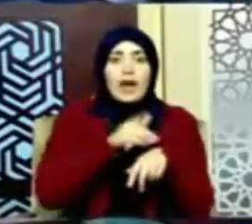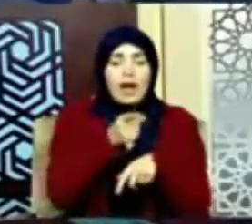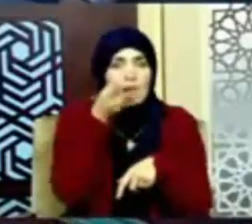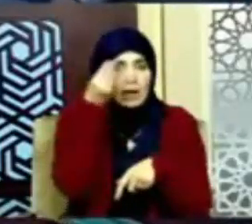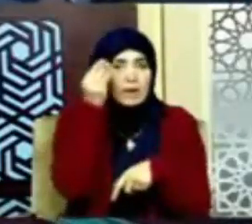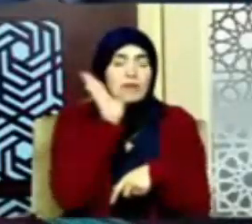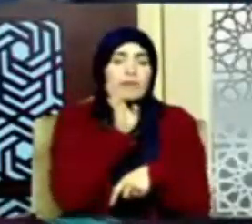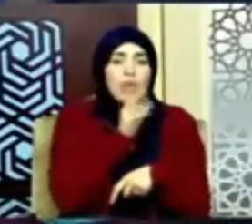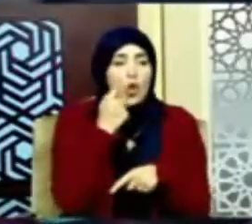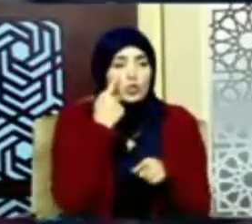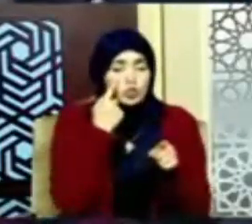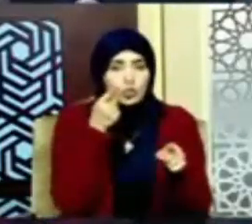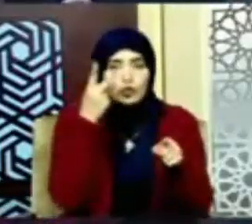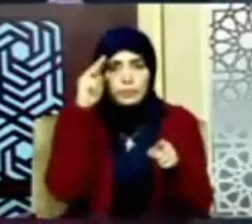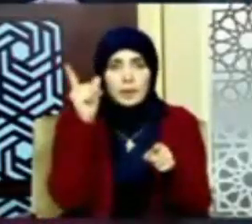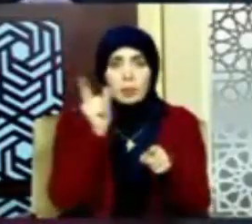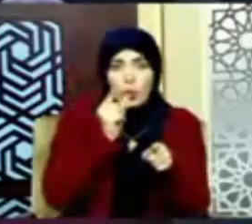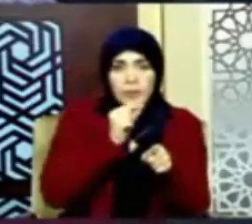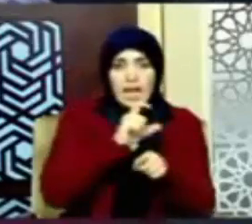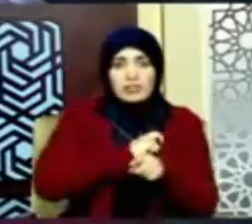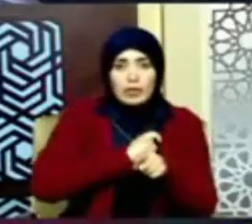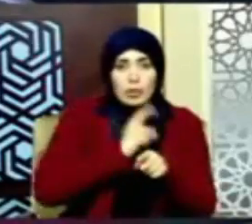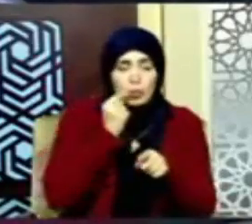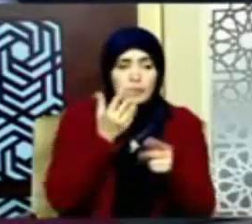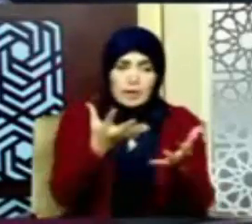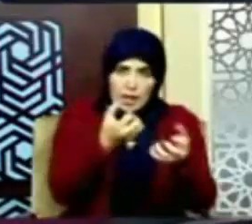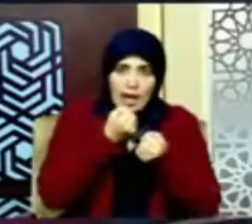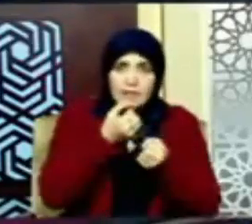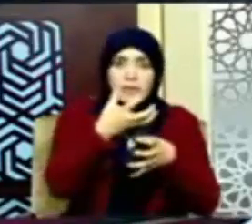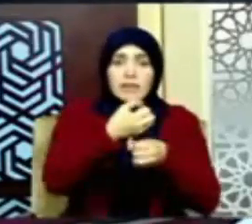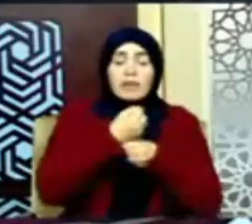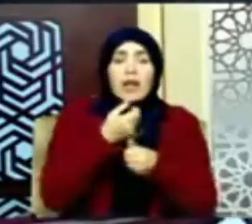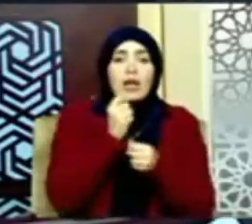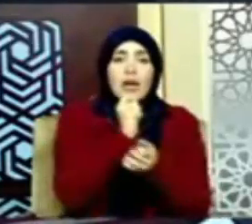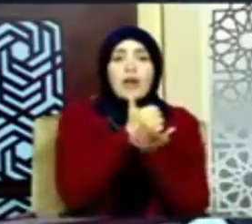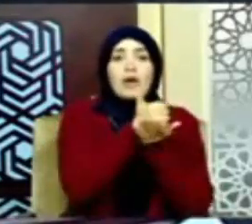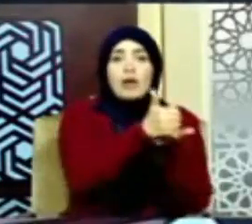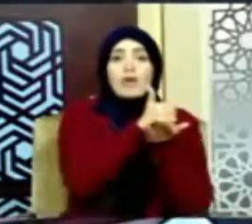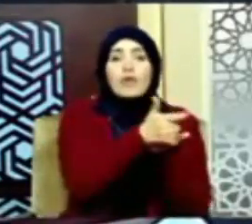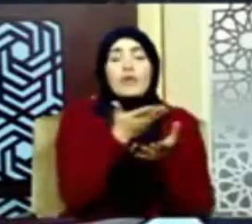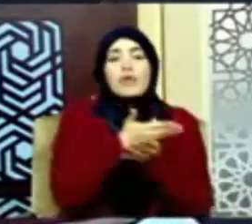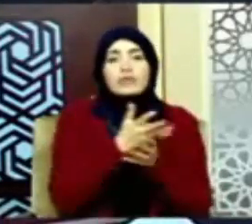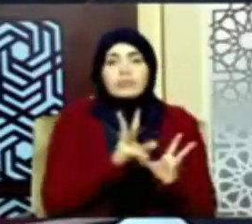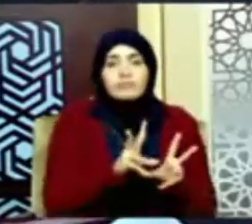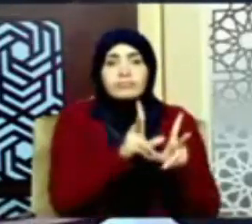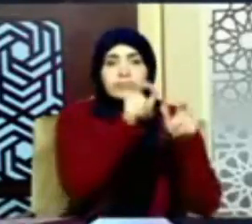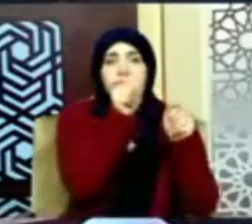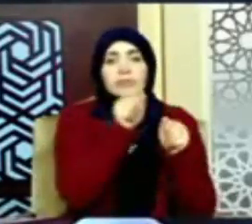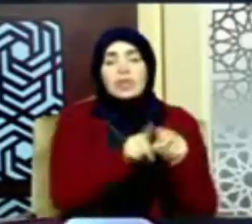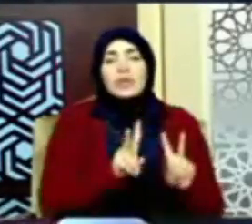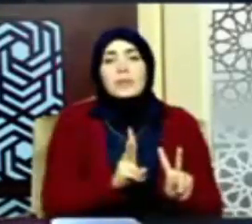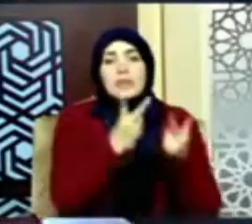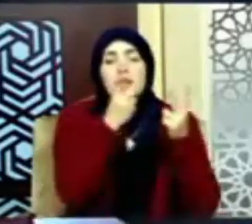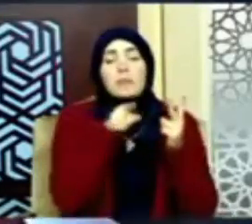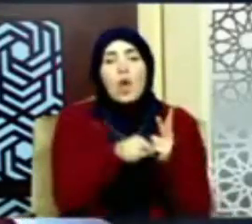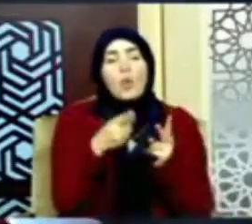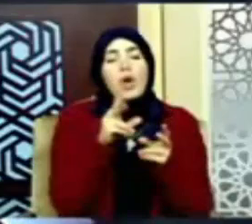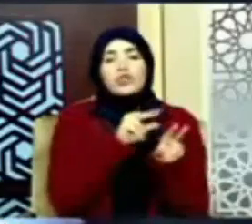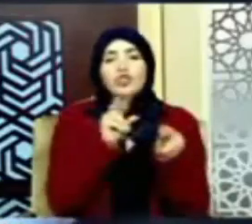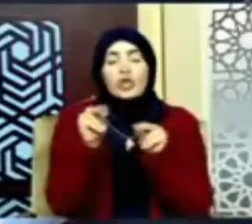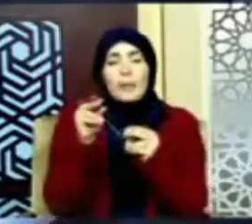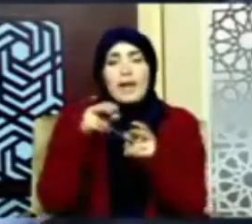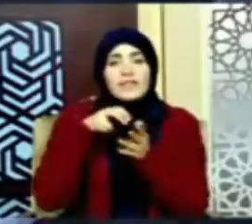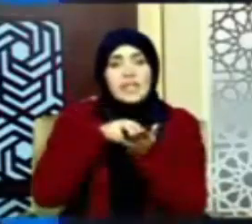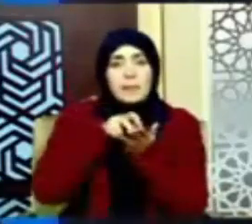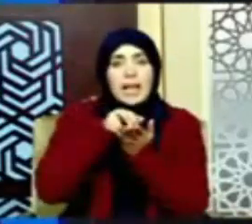وتبني المتميزين علميا. فكل ما ينفق على التعليم هو إنفاق في سبيل الله